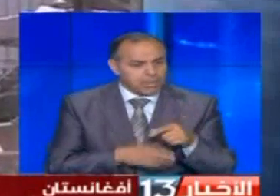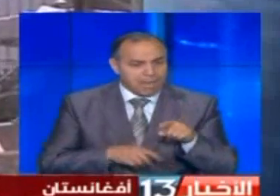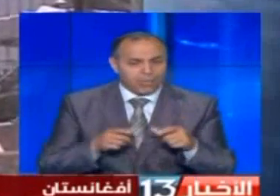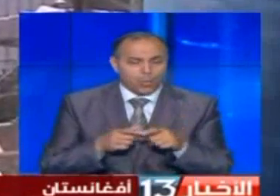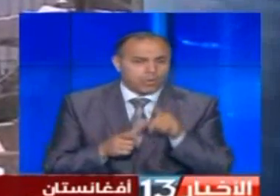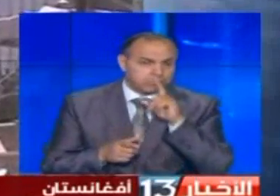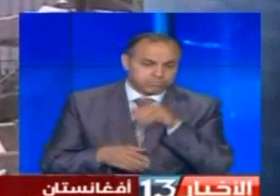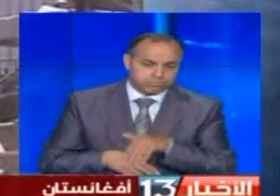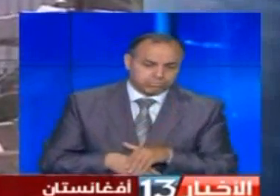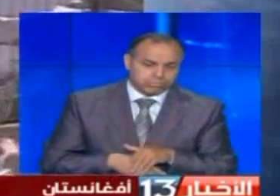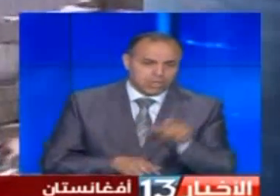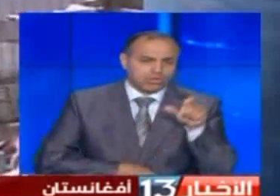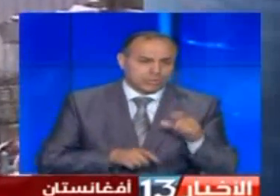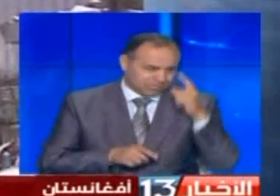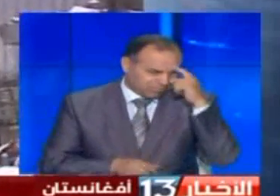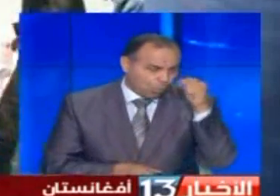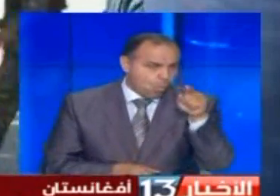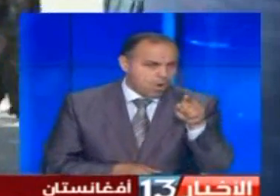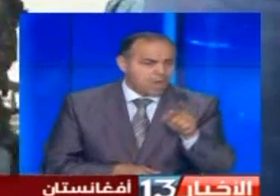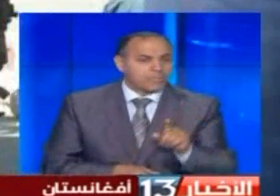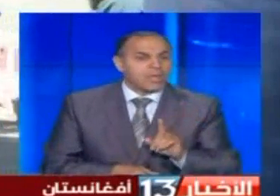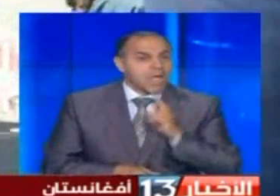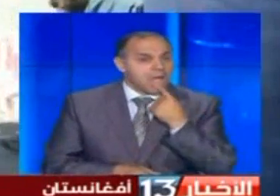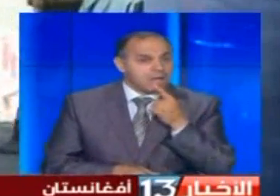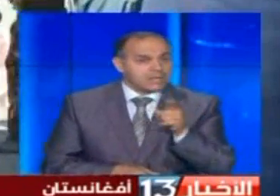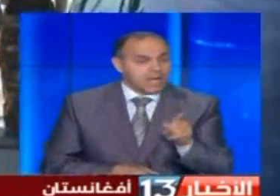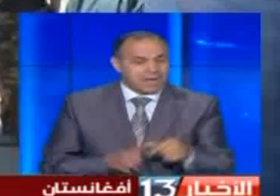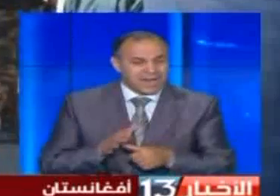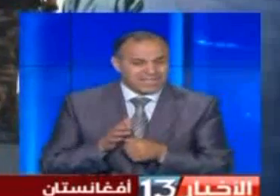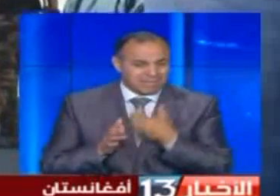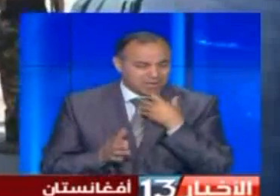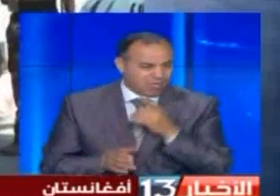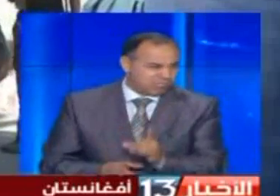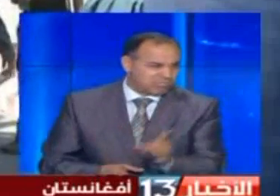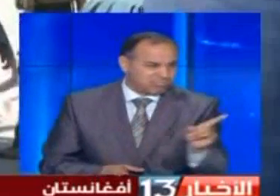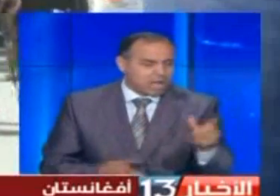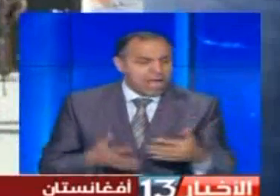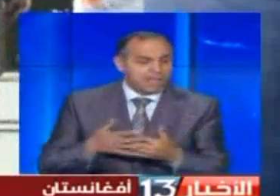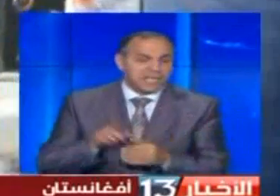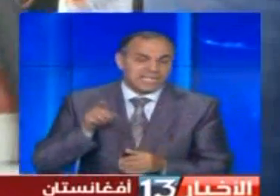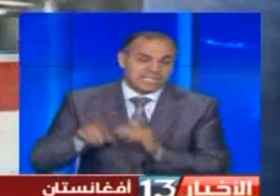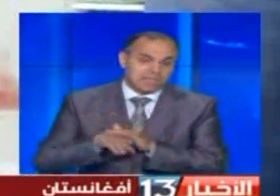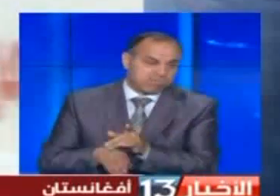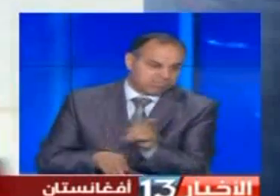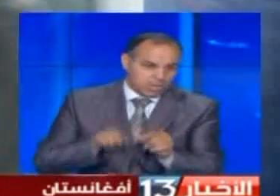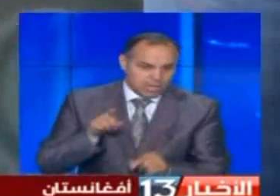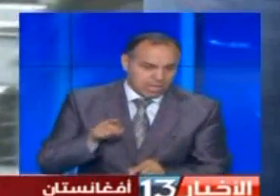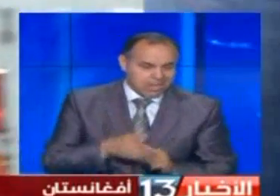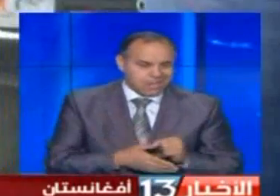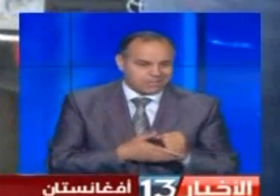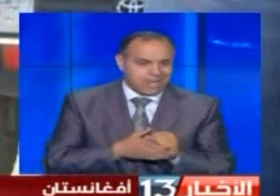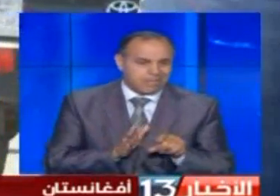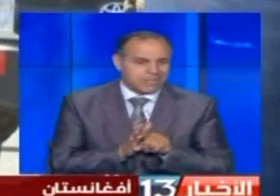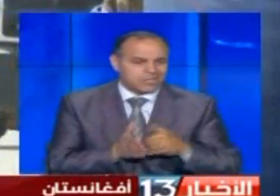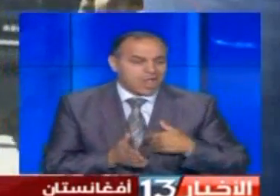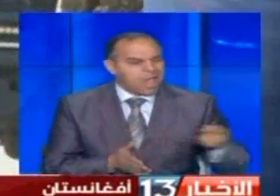الدول للجماعات المتطرفة في المنطقة، واتهم الرئيس الأفغاني السابق حامد كارزاي الولايات المتحدة الأمريكية بدعم تنظيم